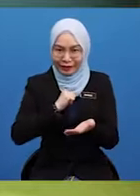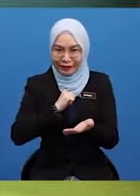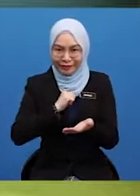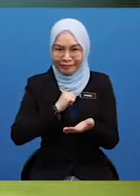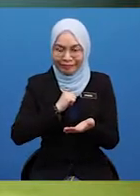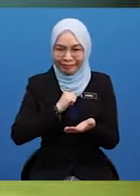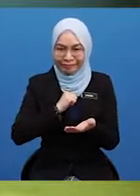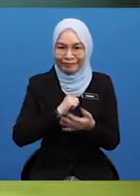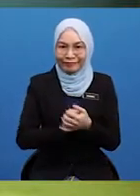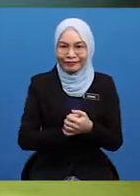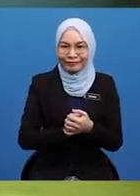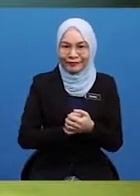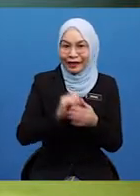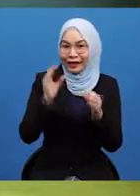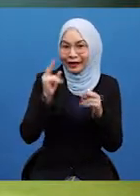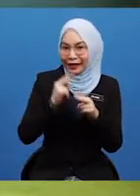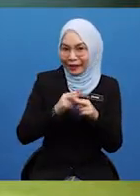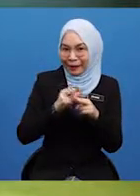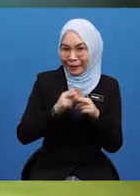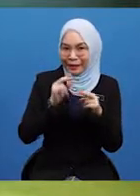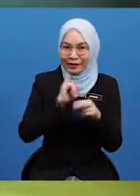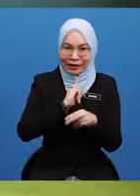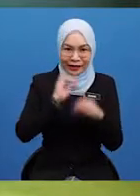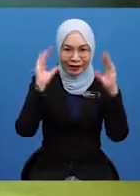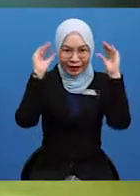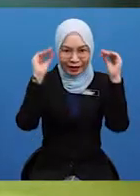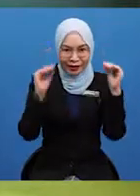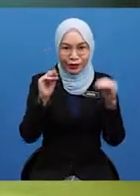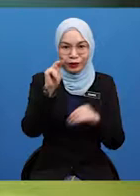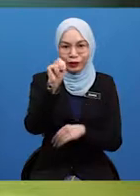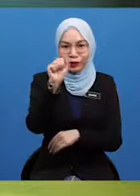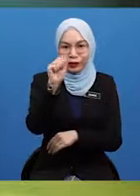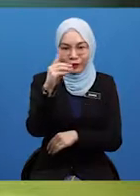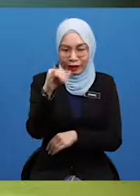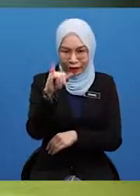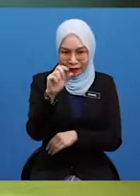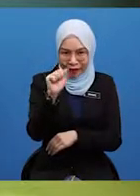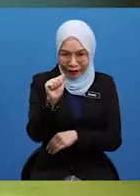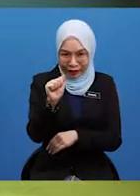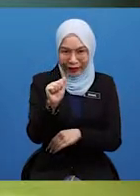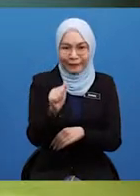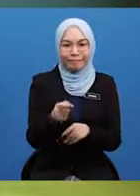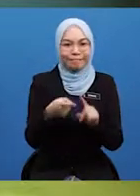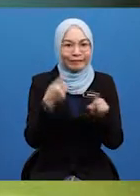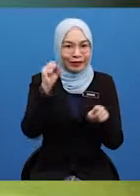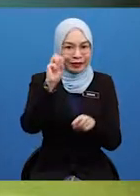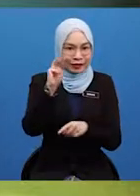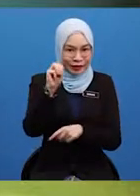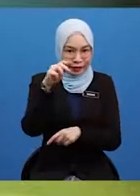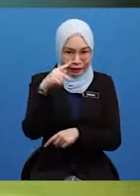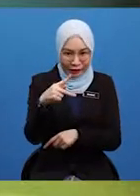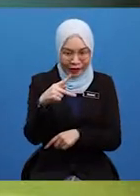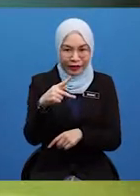dahulu nama diberi chegou Nadia Fatin obc Nose dan bertema di SMK Putrajaya